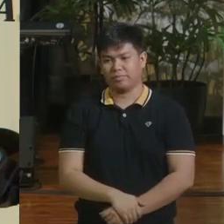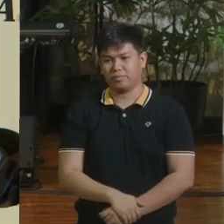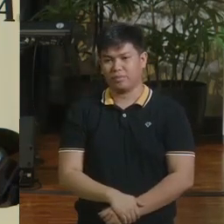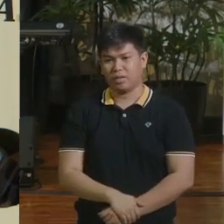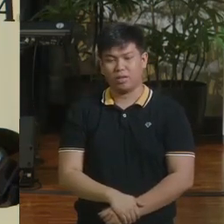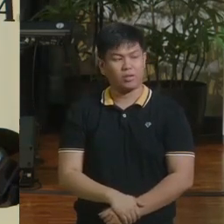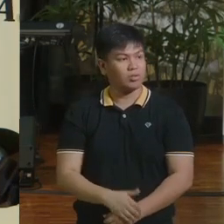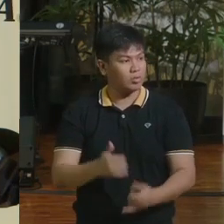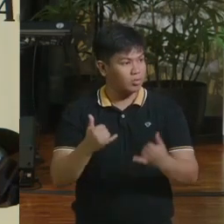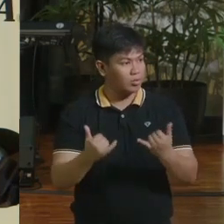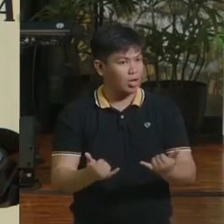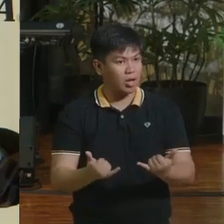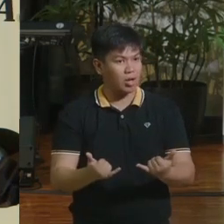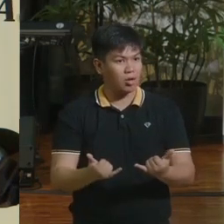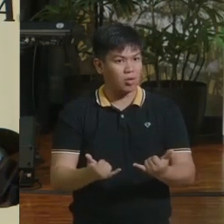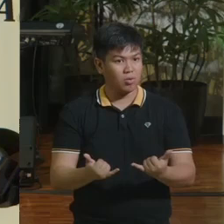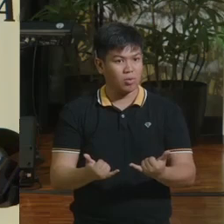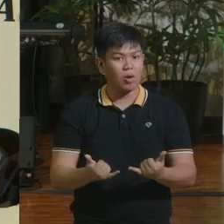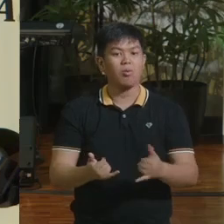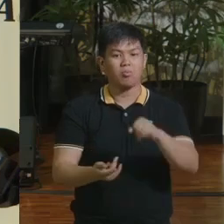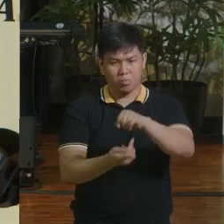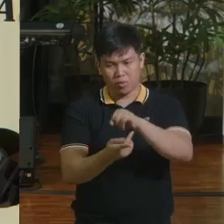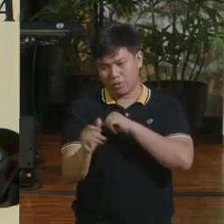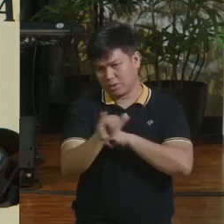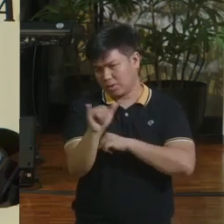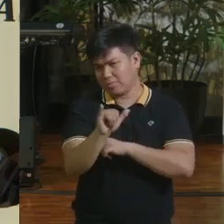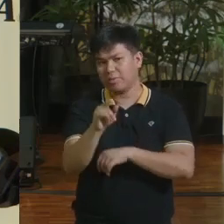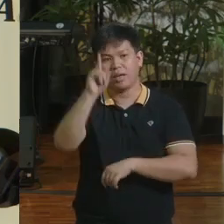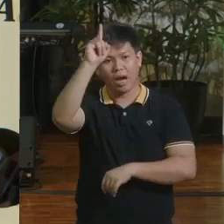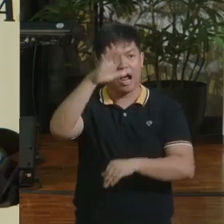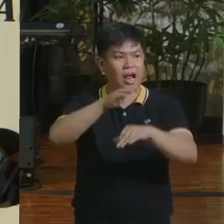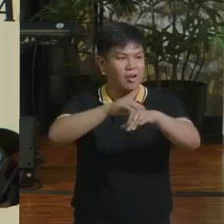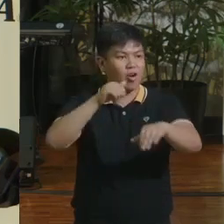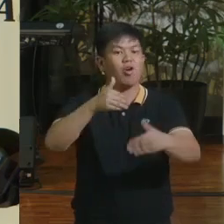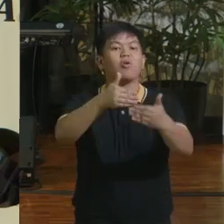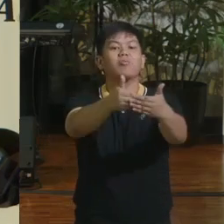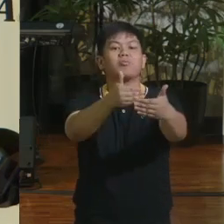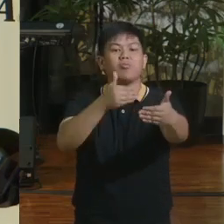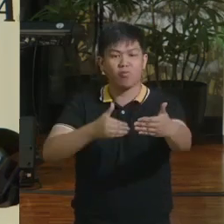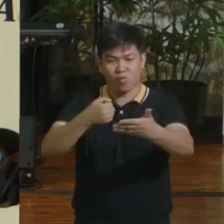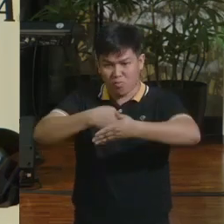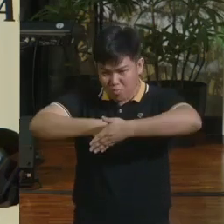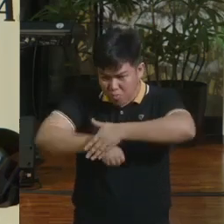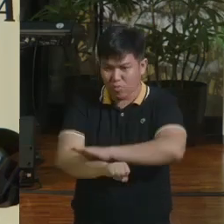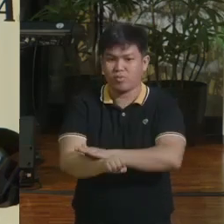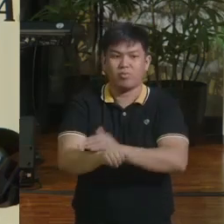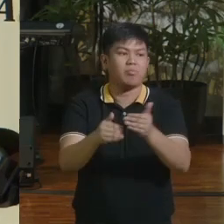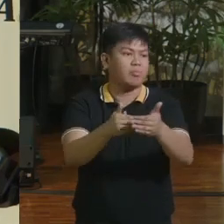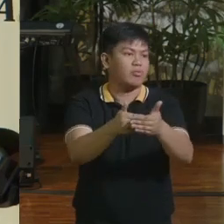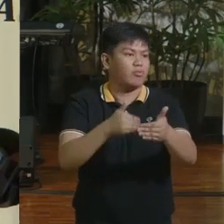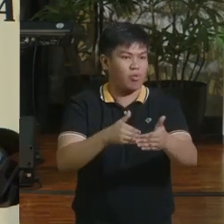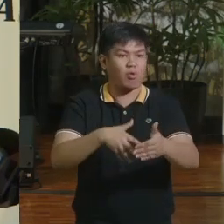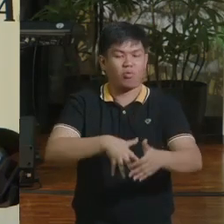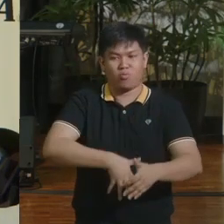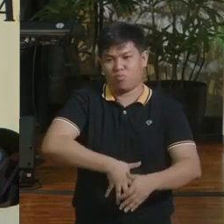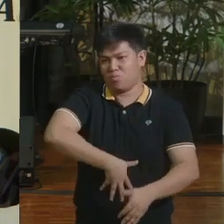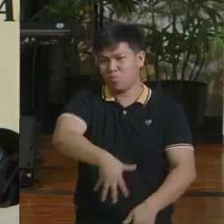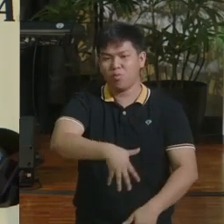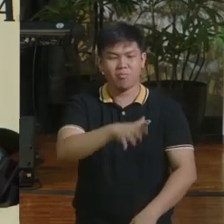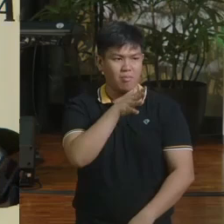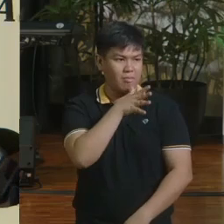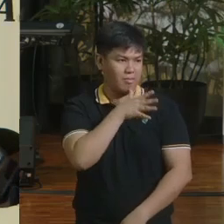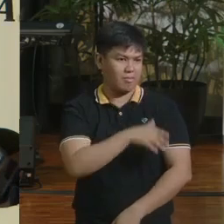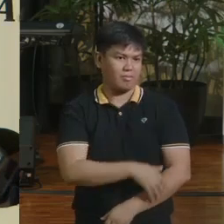So yung mga lalaking tinawag ng Panginoon, bago pa sila ipanganak, sila